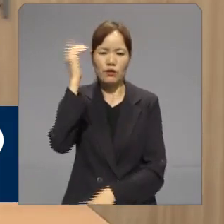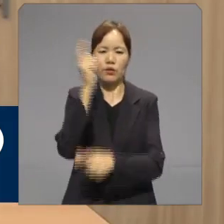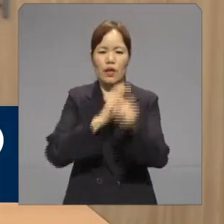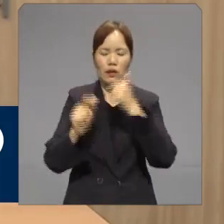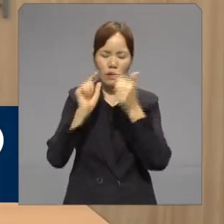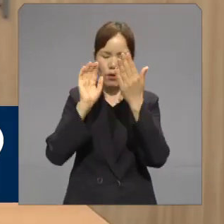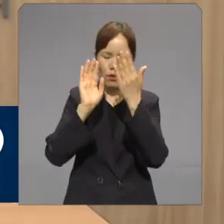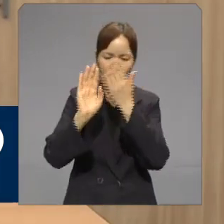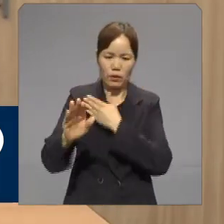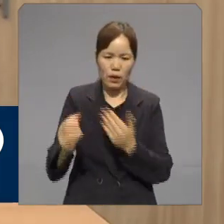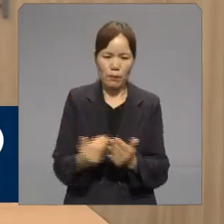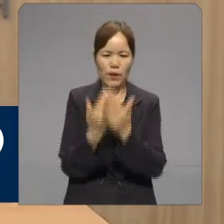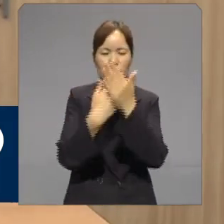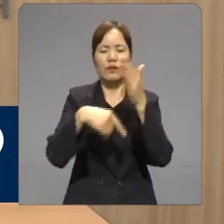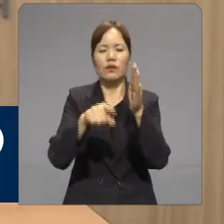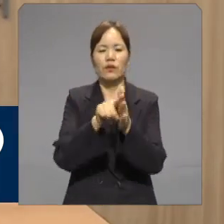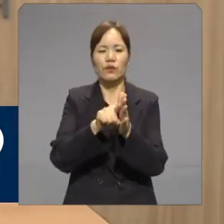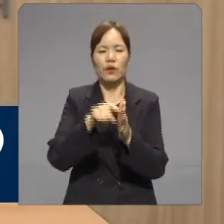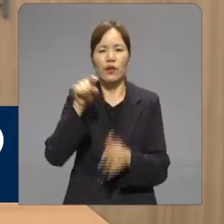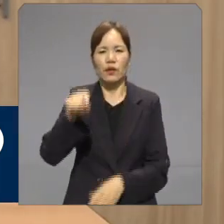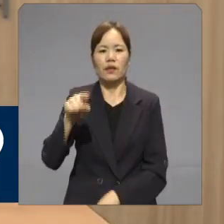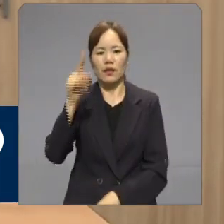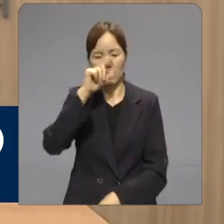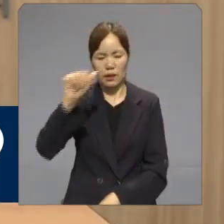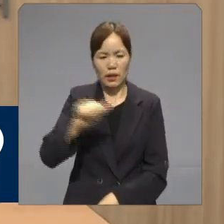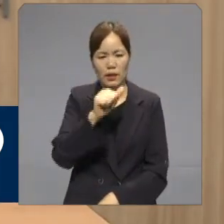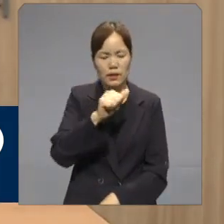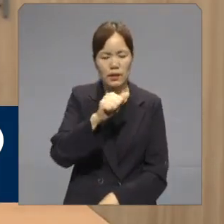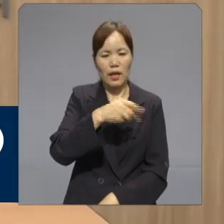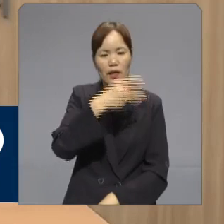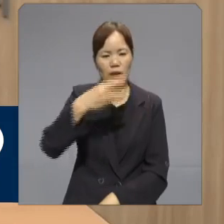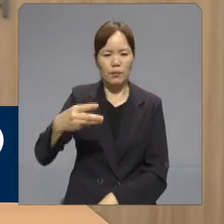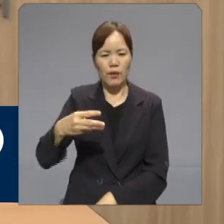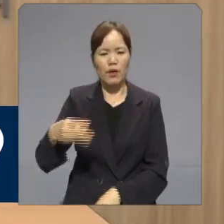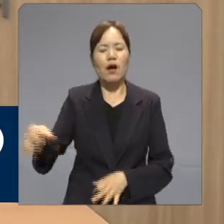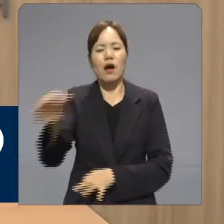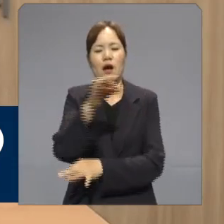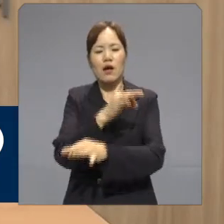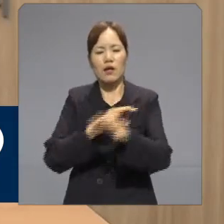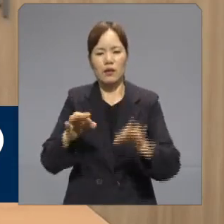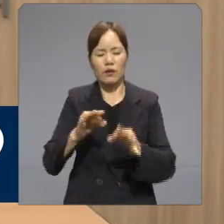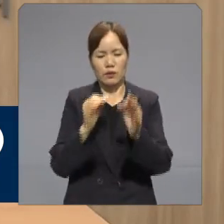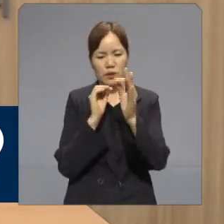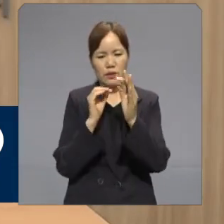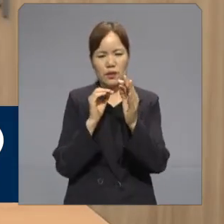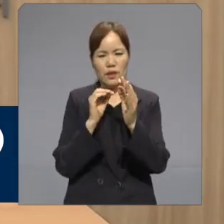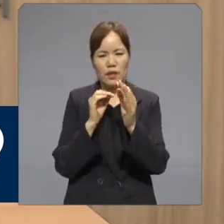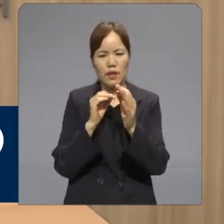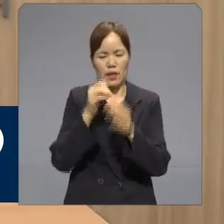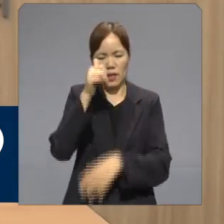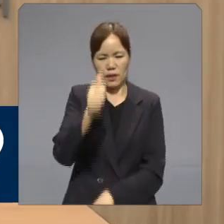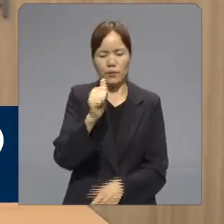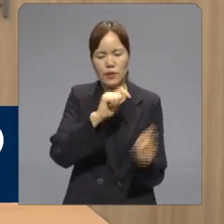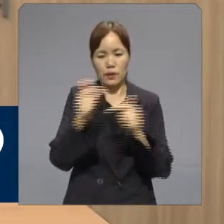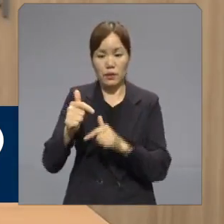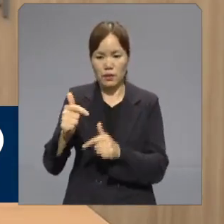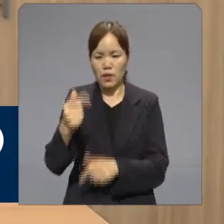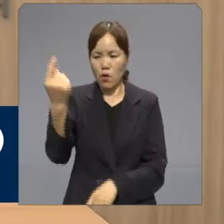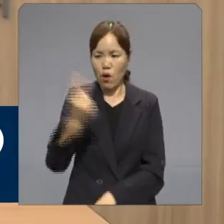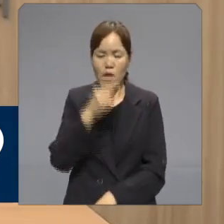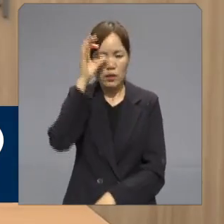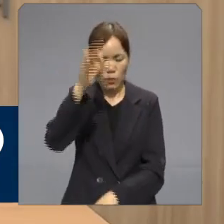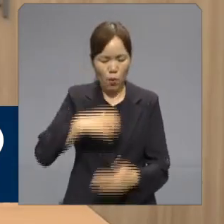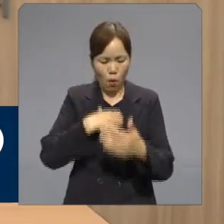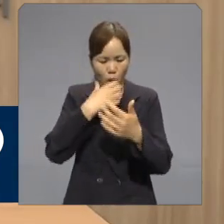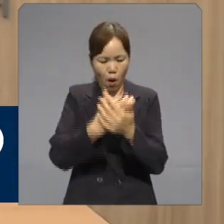미래로 가기 위해서 이런 아시아 태평양 경제 협력체의 정상들이 바로 그 현장을 보고 감동을